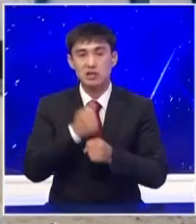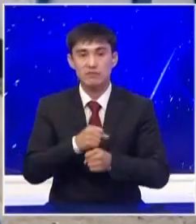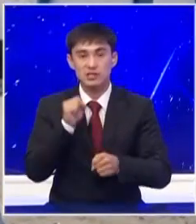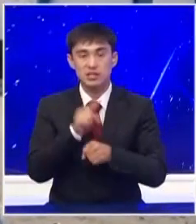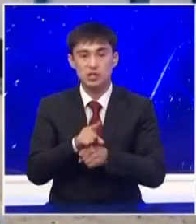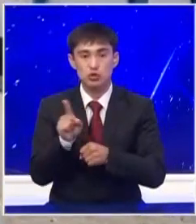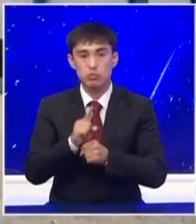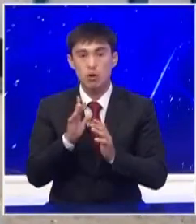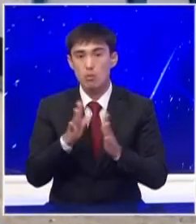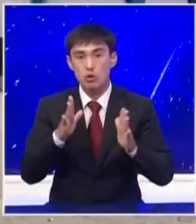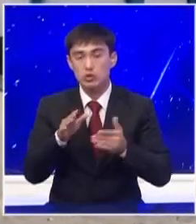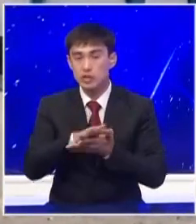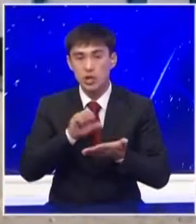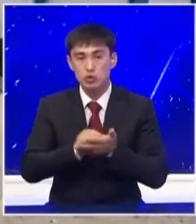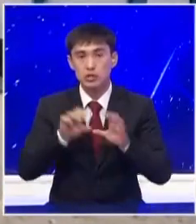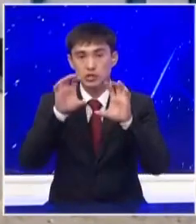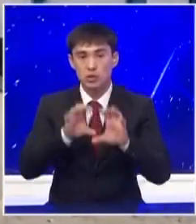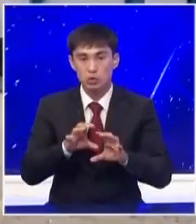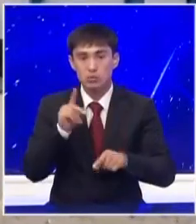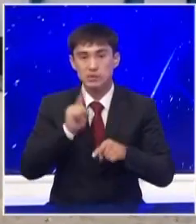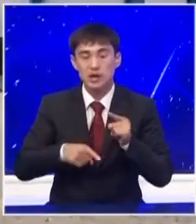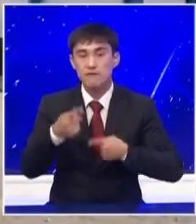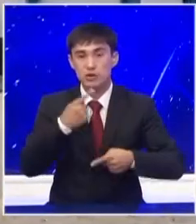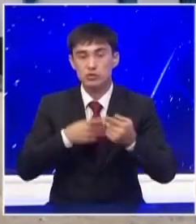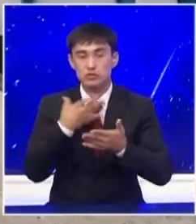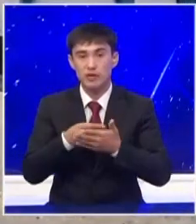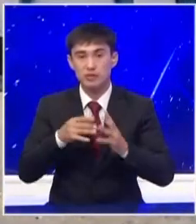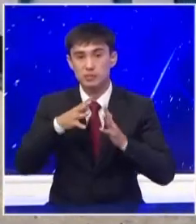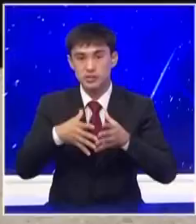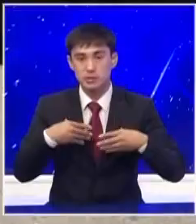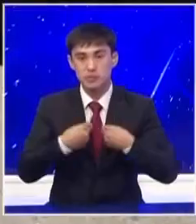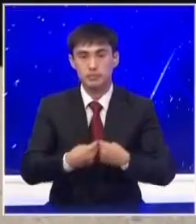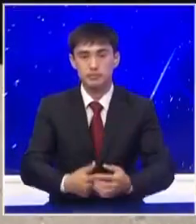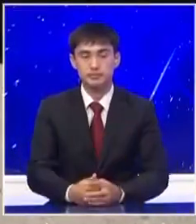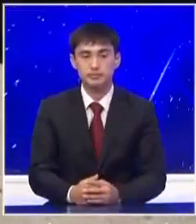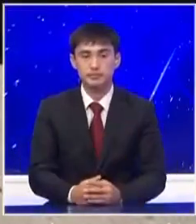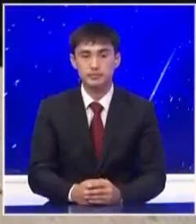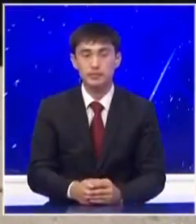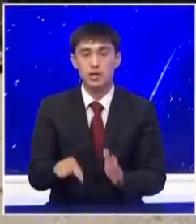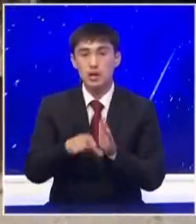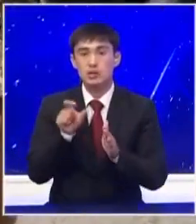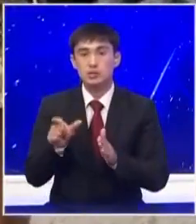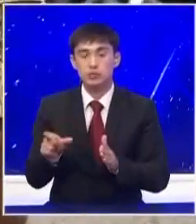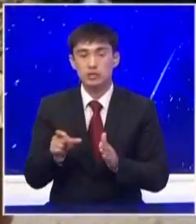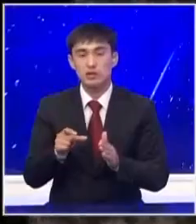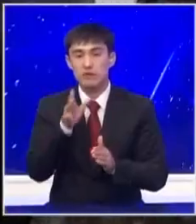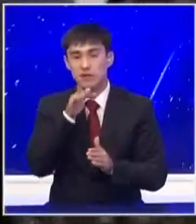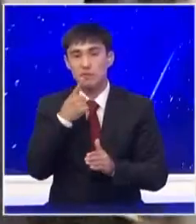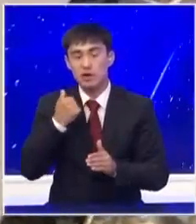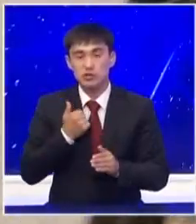задача, чтобы они больше не нарушали закон и поскорее могли вернуться к своим семьям. Мажилисмены во время визита в войсковую